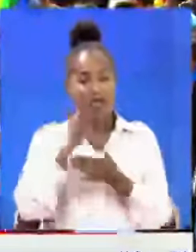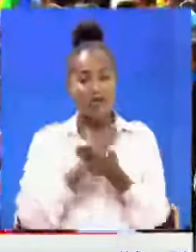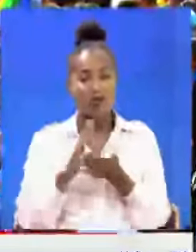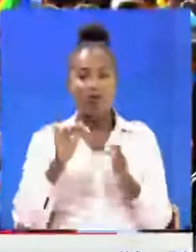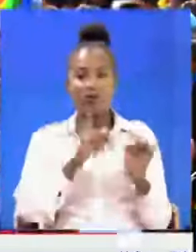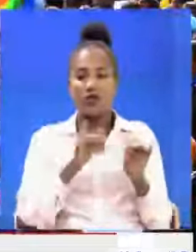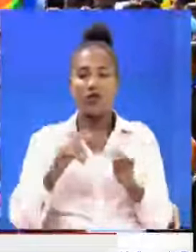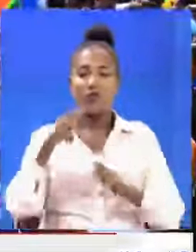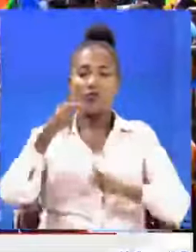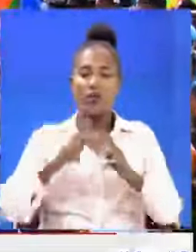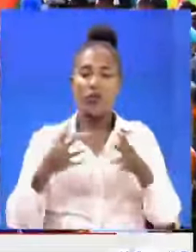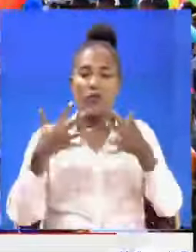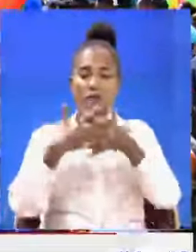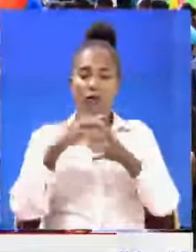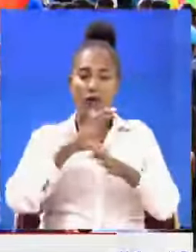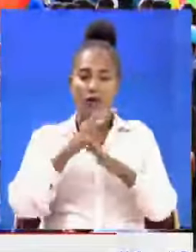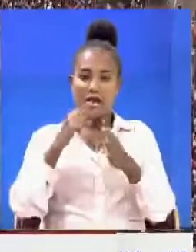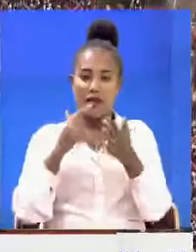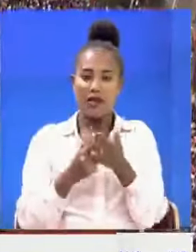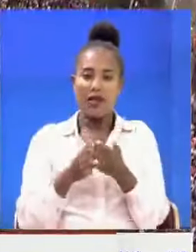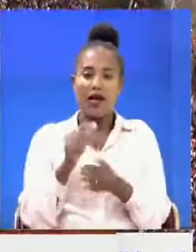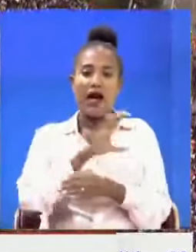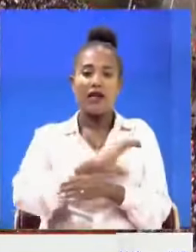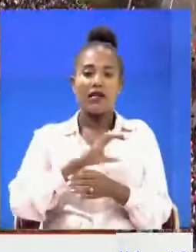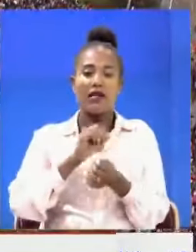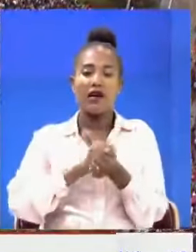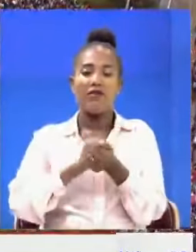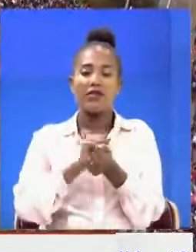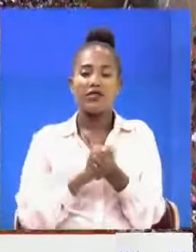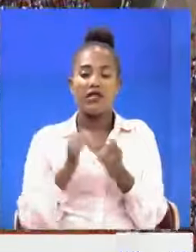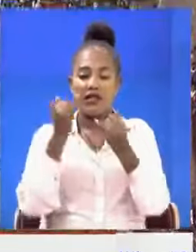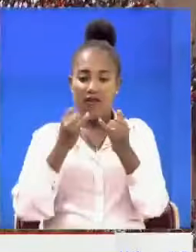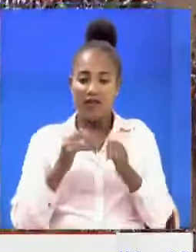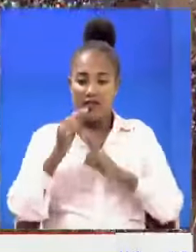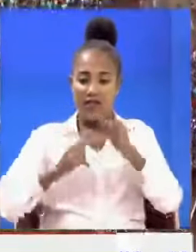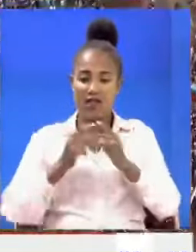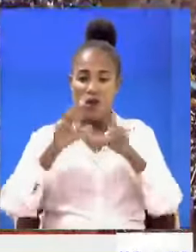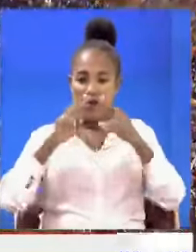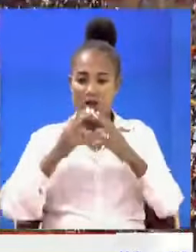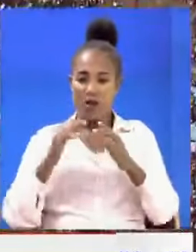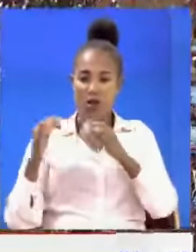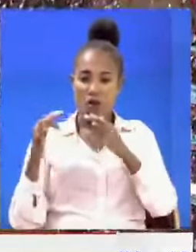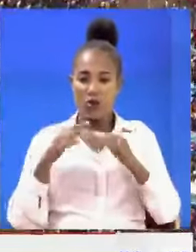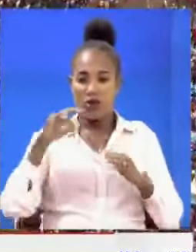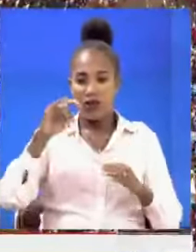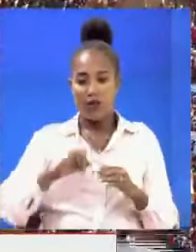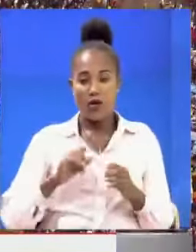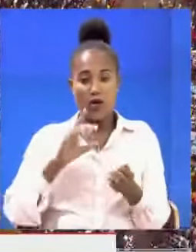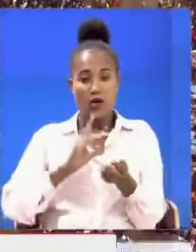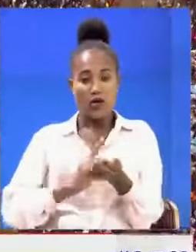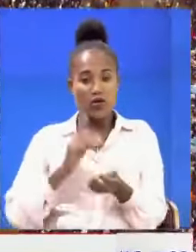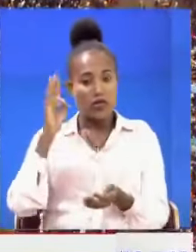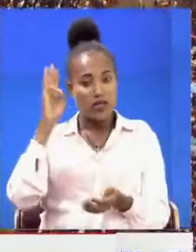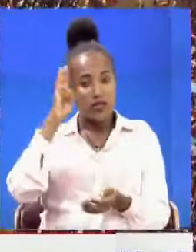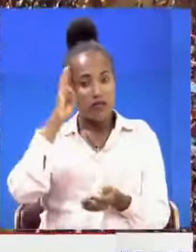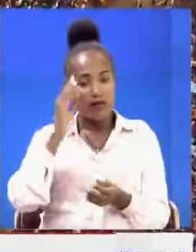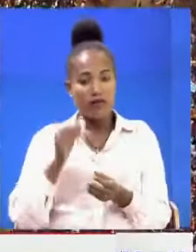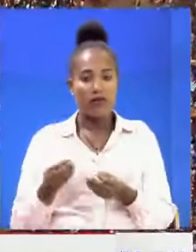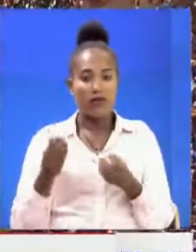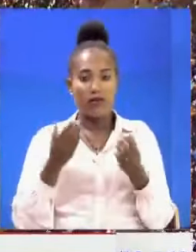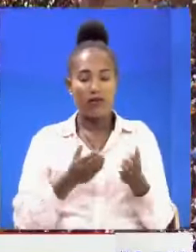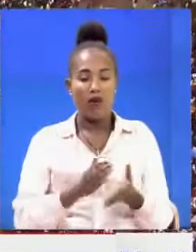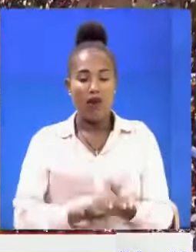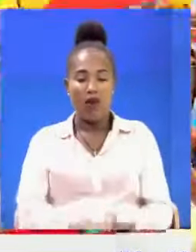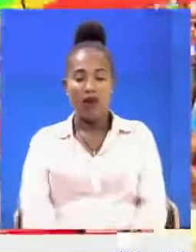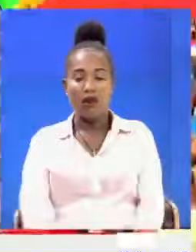ዘንድ ህዝቦቿ በተባበረ ክንድ ይህንን ሀገር አፍራሽ ከፋፋይና ዘረኛ ቡድን ሊዋጉት እንደሚገባ ዶክተር ሰማ አጽንኦት ሰጥተዋል።